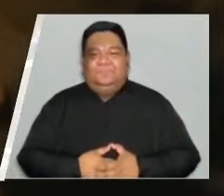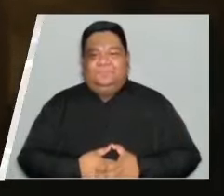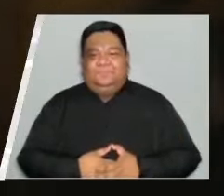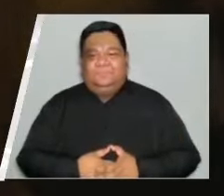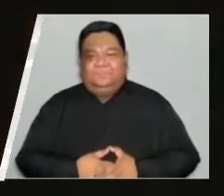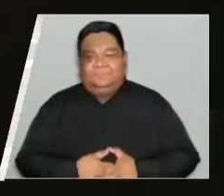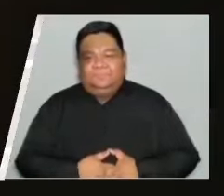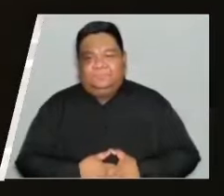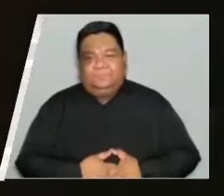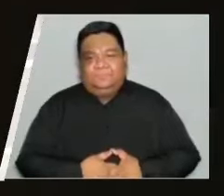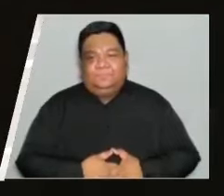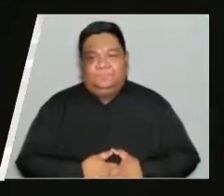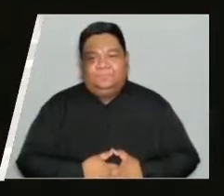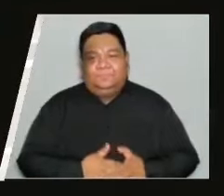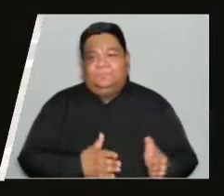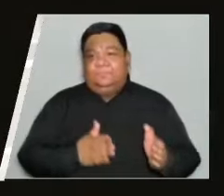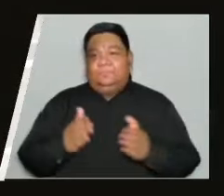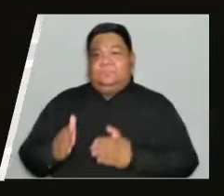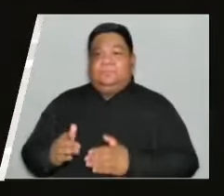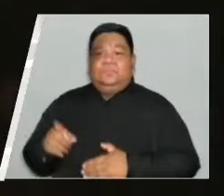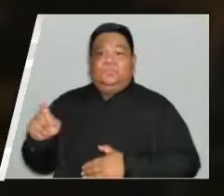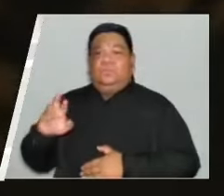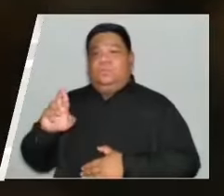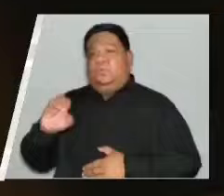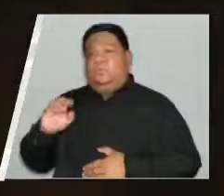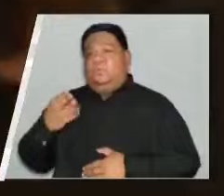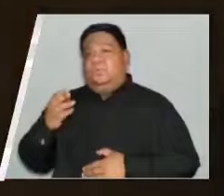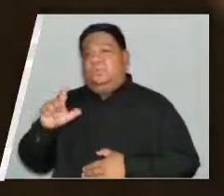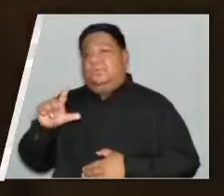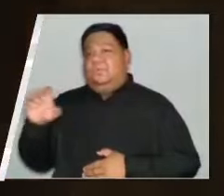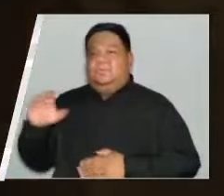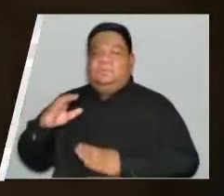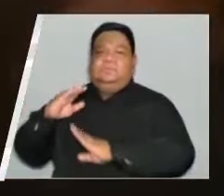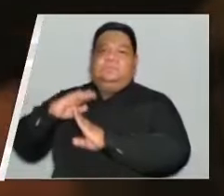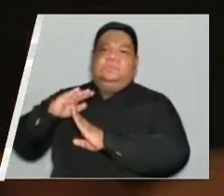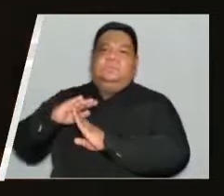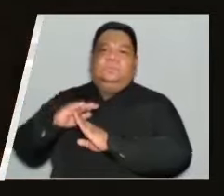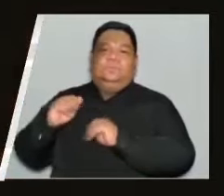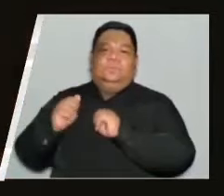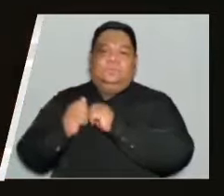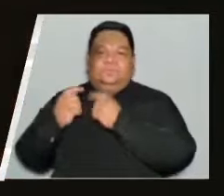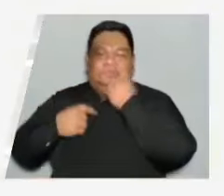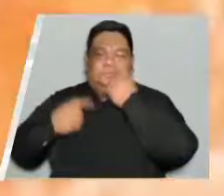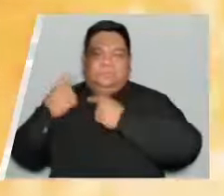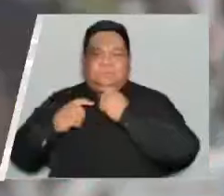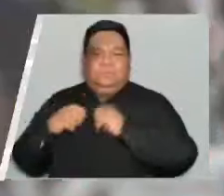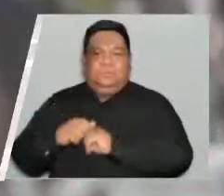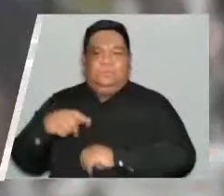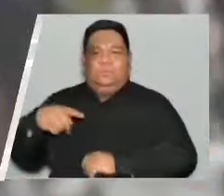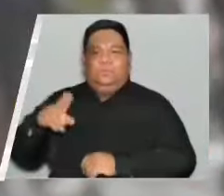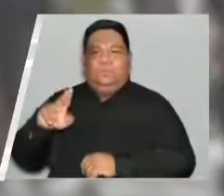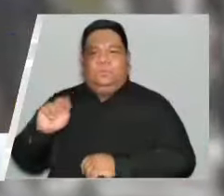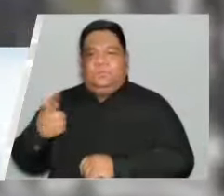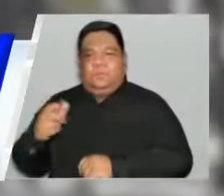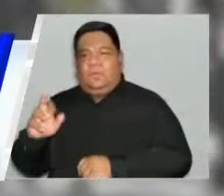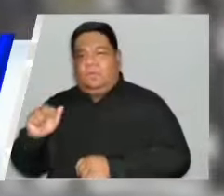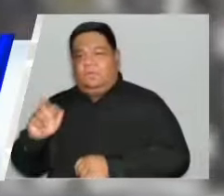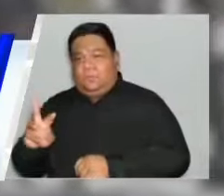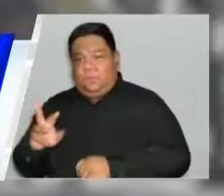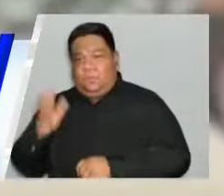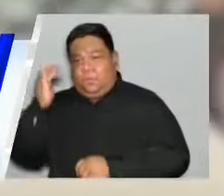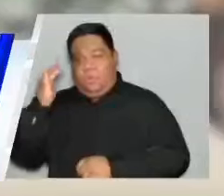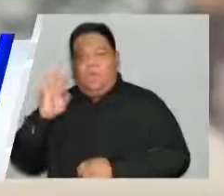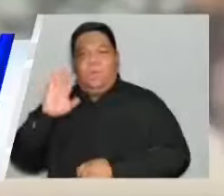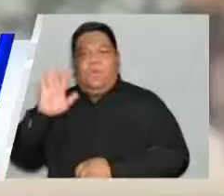Malis ka na! Time out muna si Rochelle Pangilinan sa mabibigat na eksena sa Pulang Araw bilang si Tia Amalia dahil